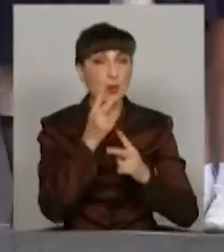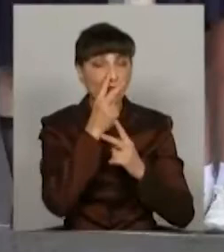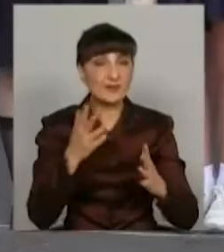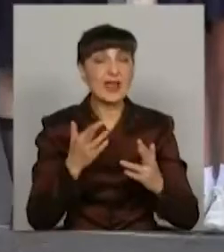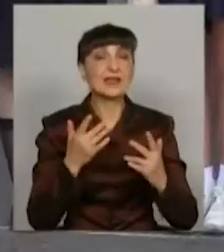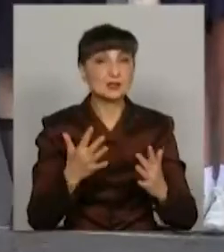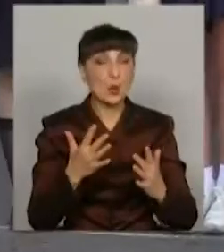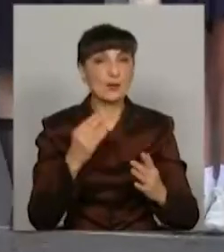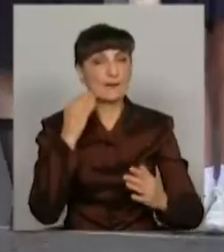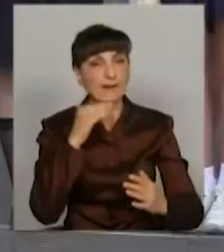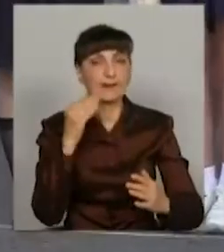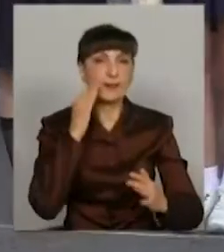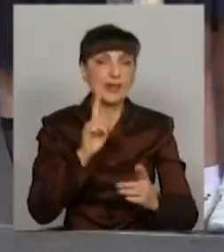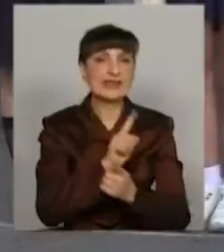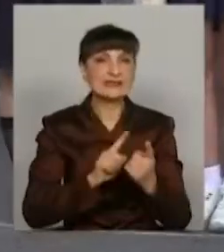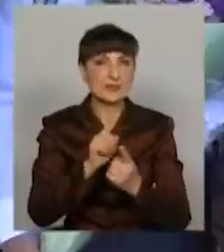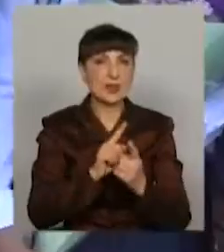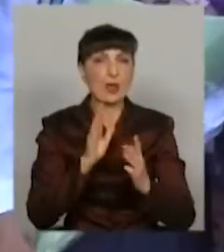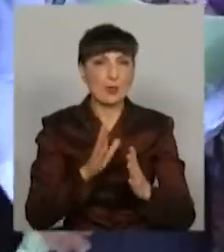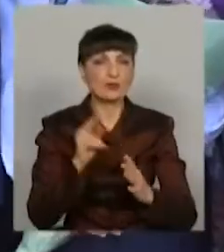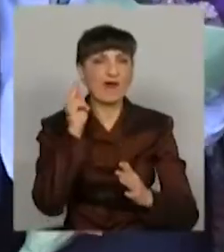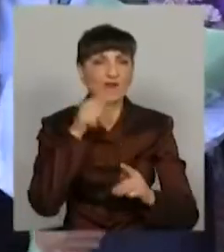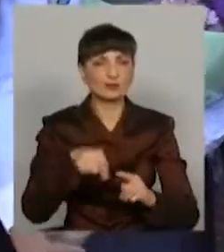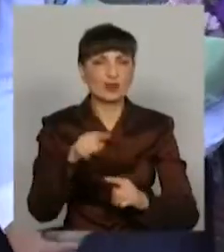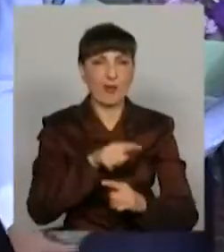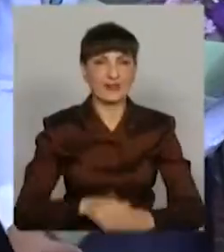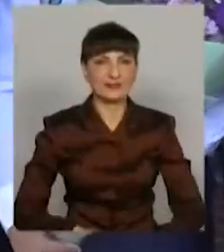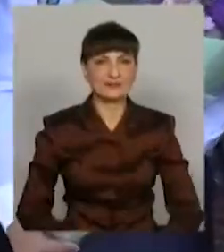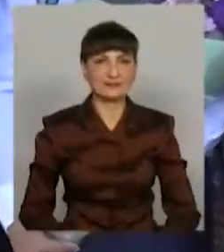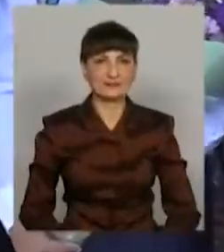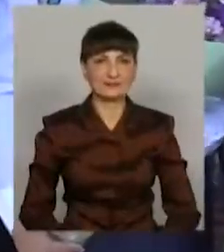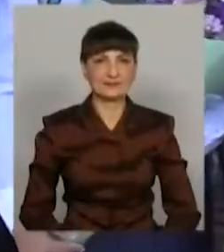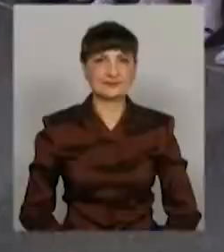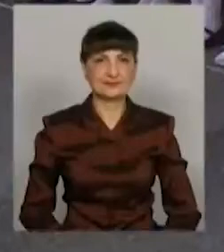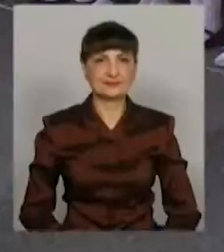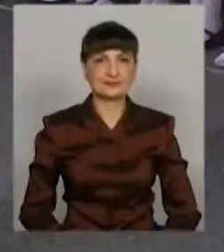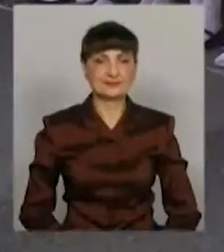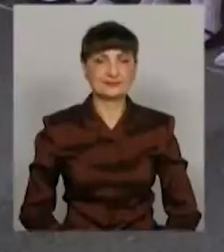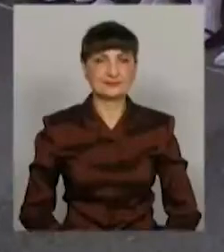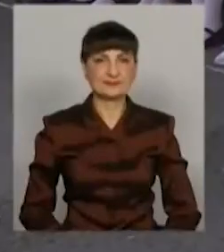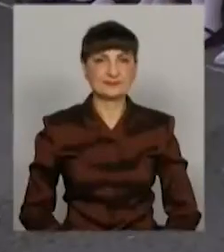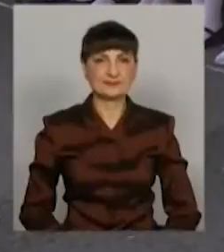насколько продуктивно изменения вольются в учебный процесс. Максим Козлов, Сагынгали Мунайтпасов, телеканал «Алматы».